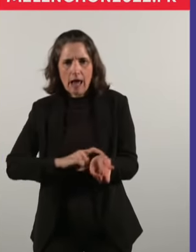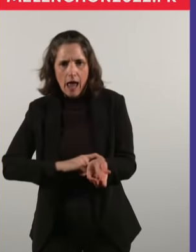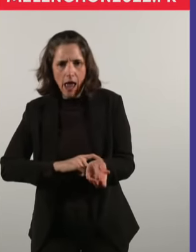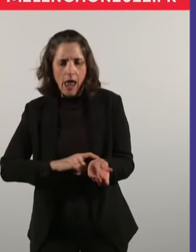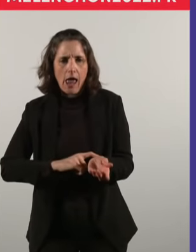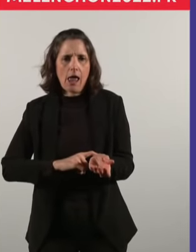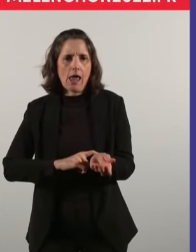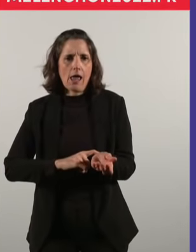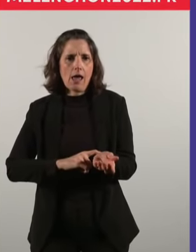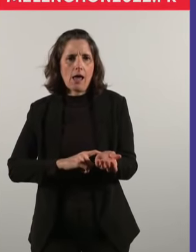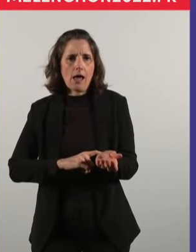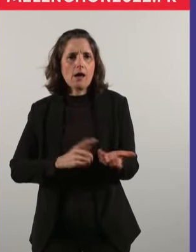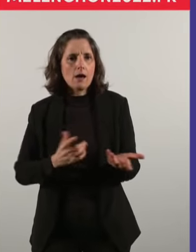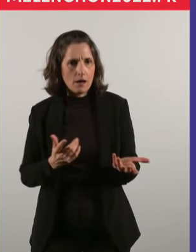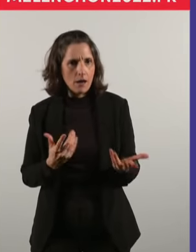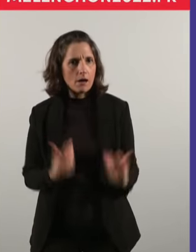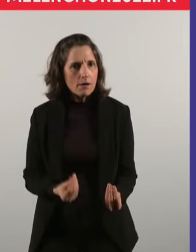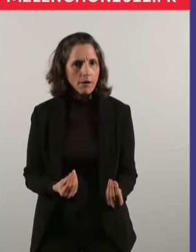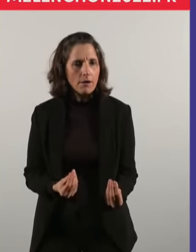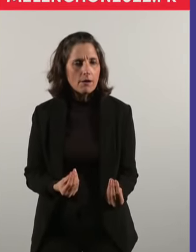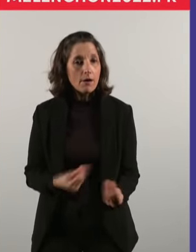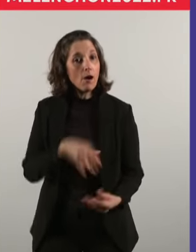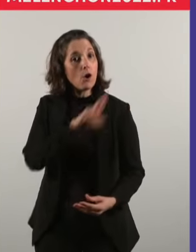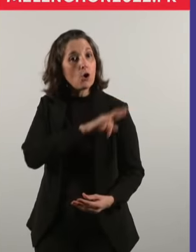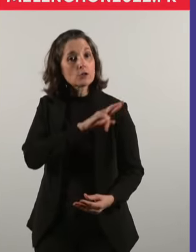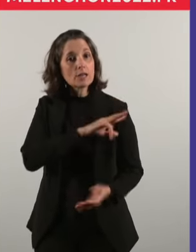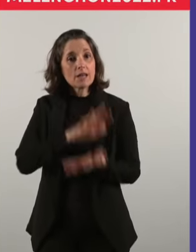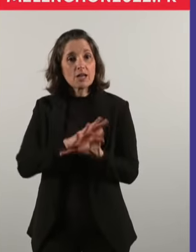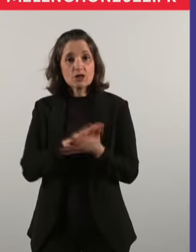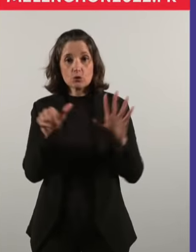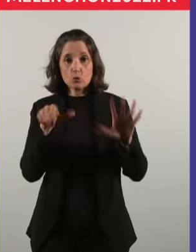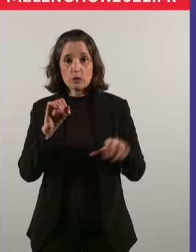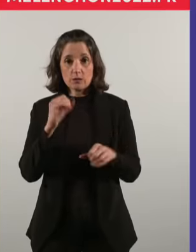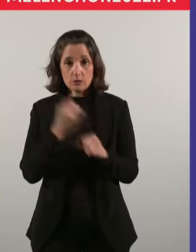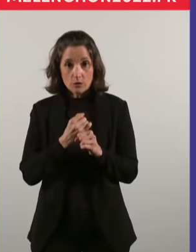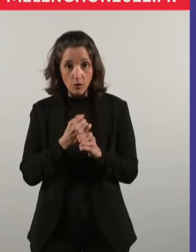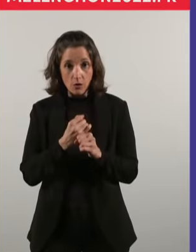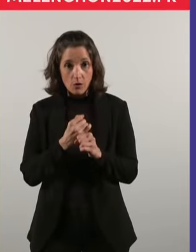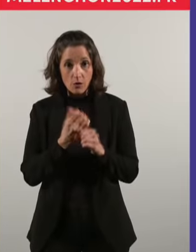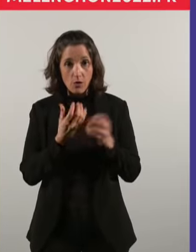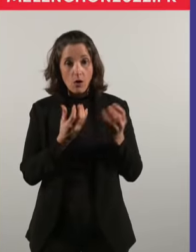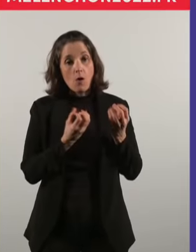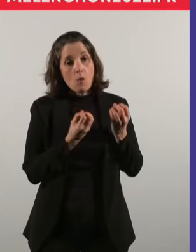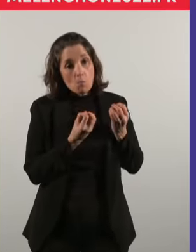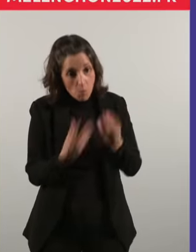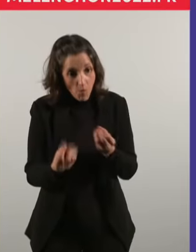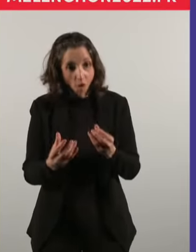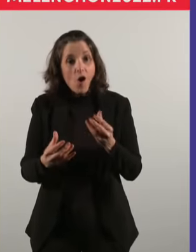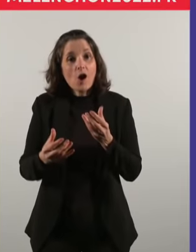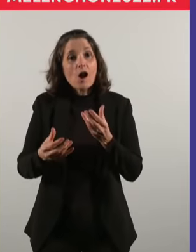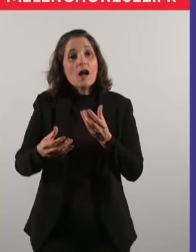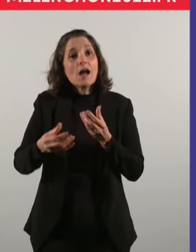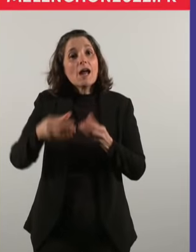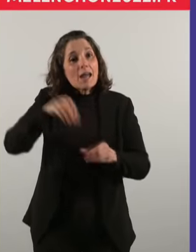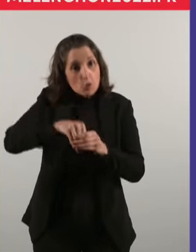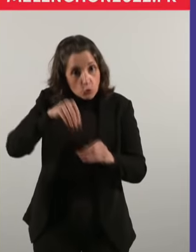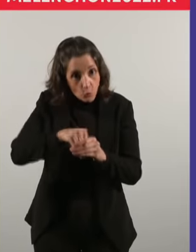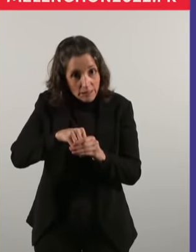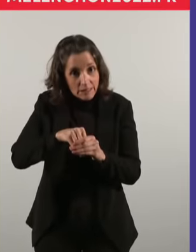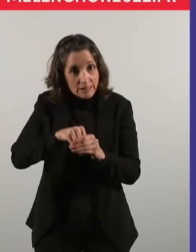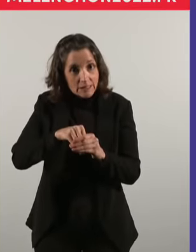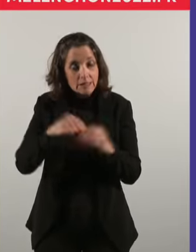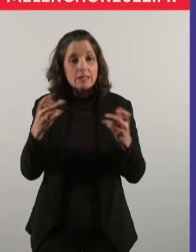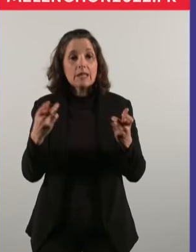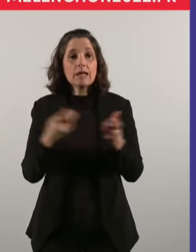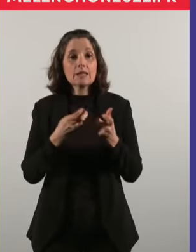la retraite à 60 ans, c'est une gigantesque économie. Premièrement, sur le budget de l'allocation